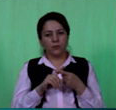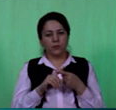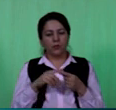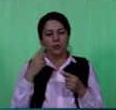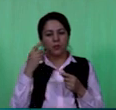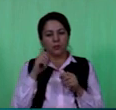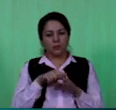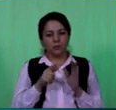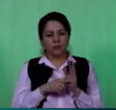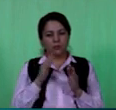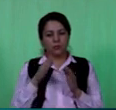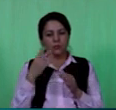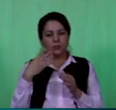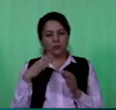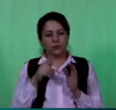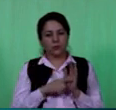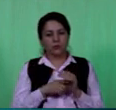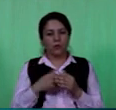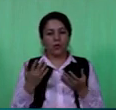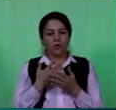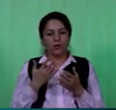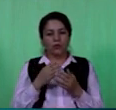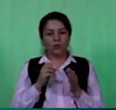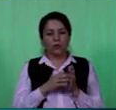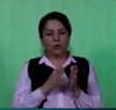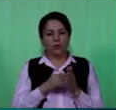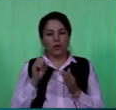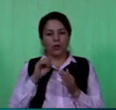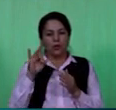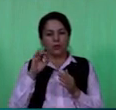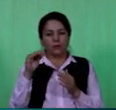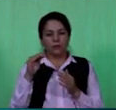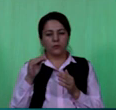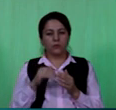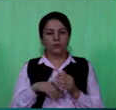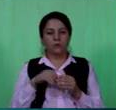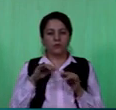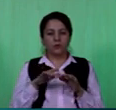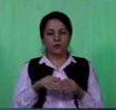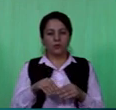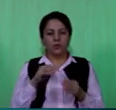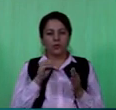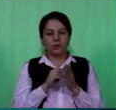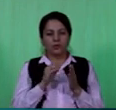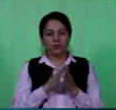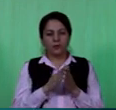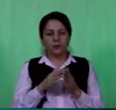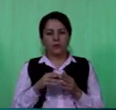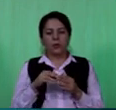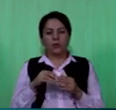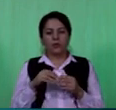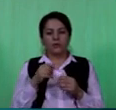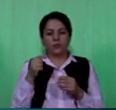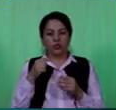47 умнички думаем какой знак арифметического действия вставим во втором примере совершенно верно знак